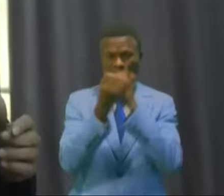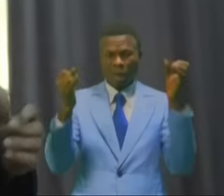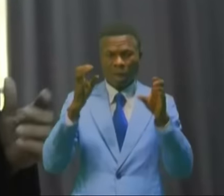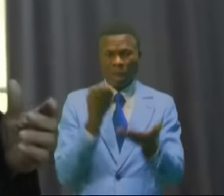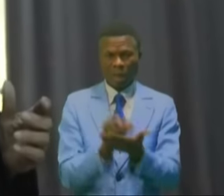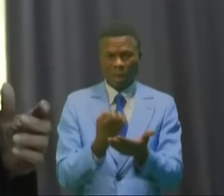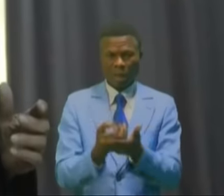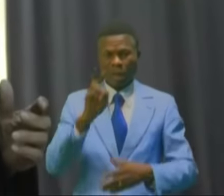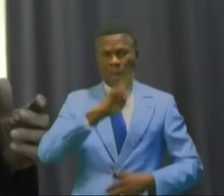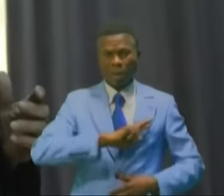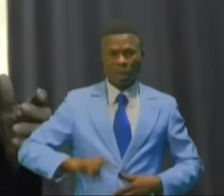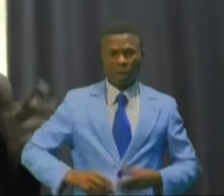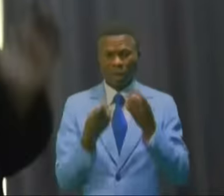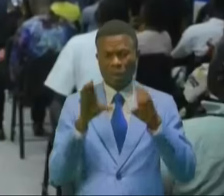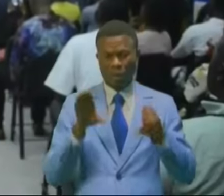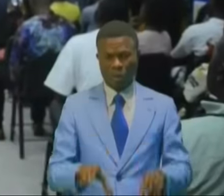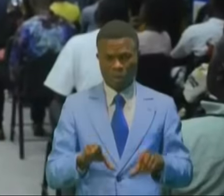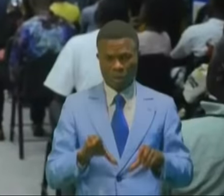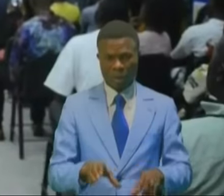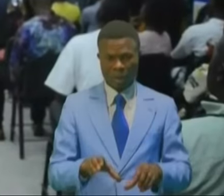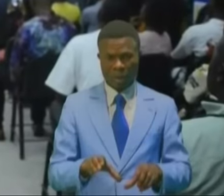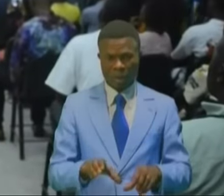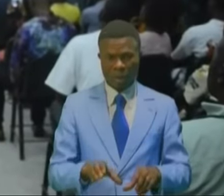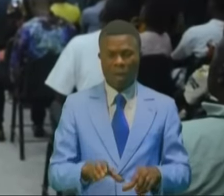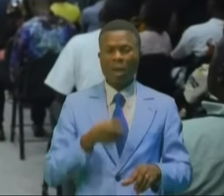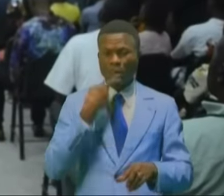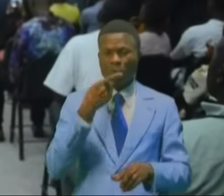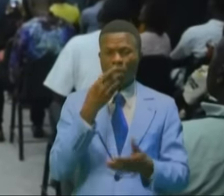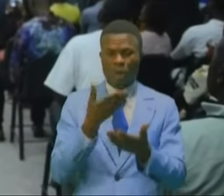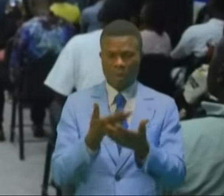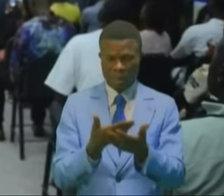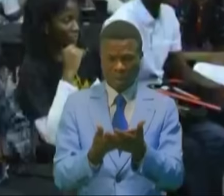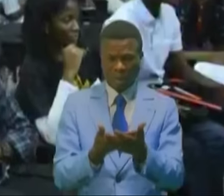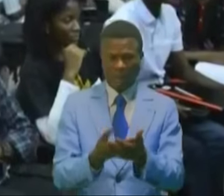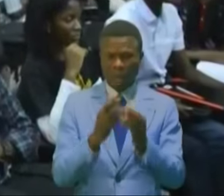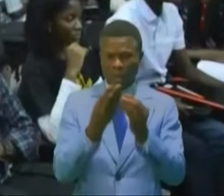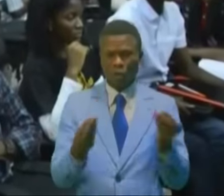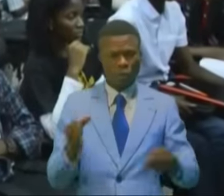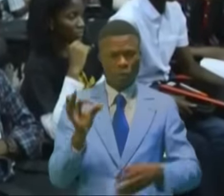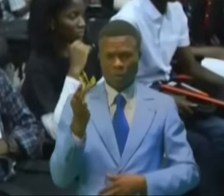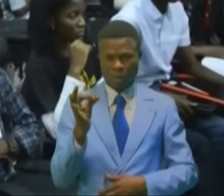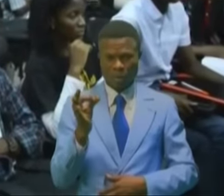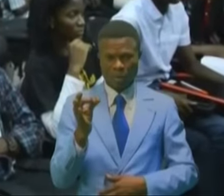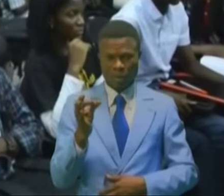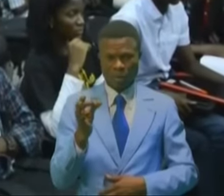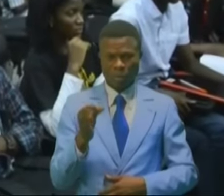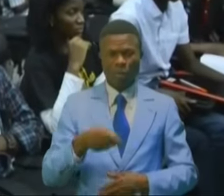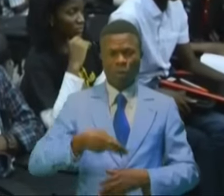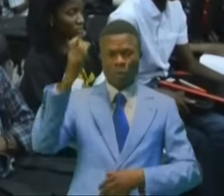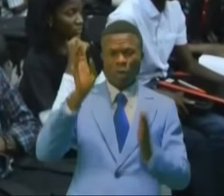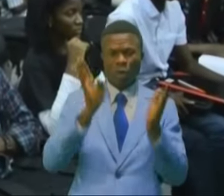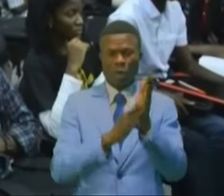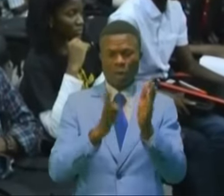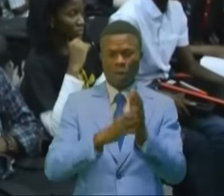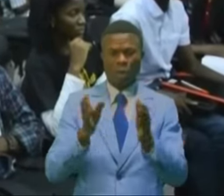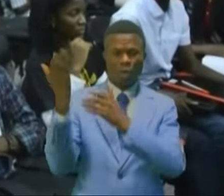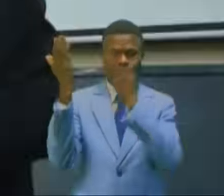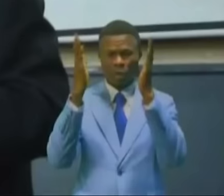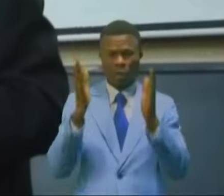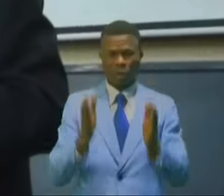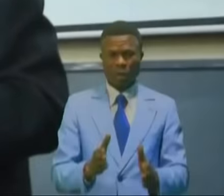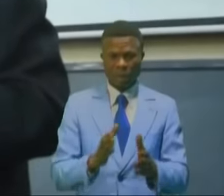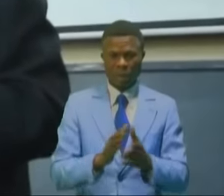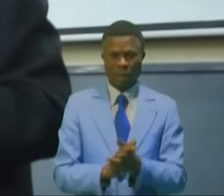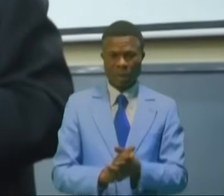économique de la République démocratique du Congo se posent encore non sans raison. À la Haute École des Commerces, EC